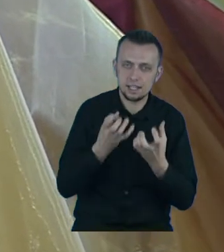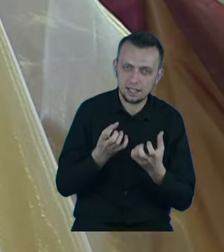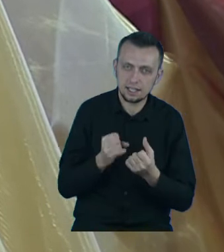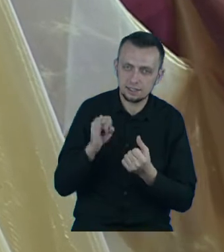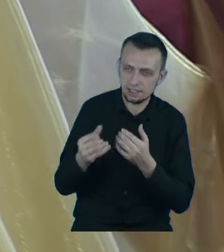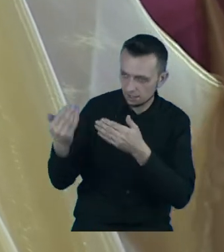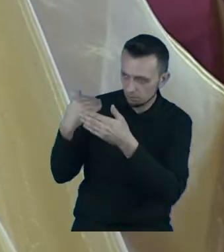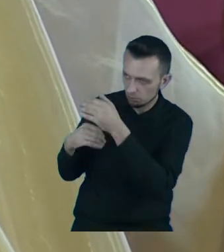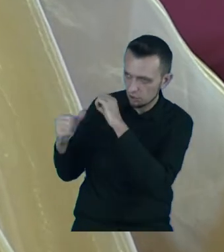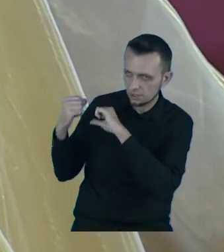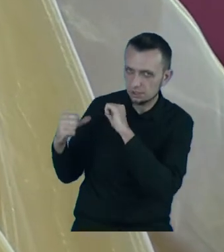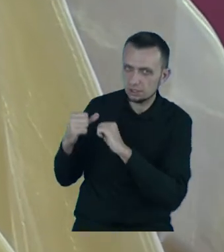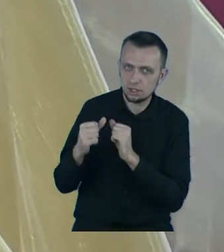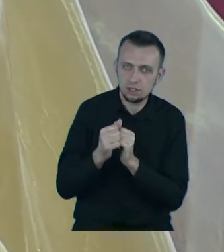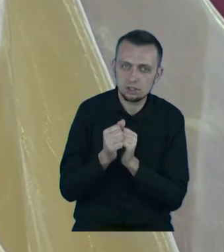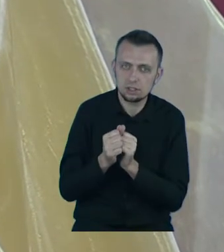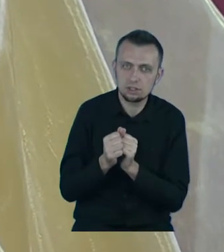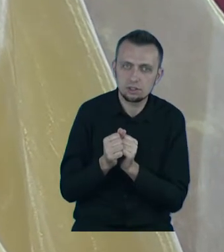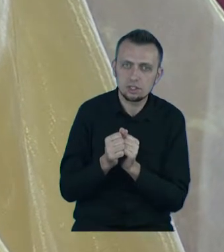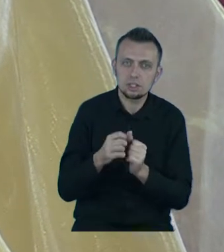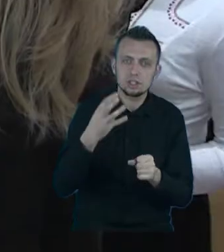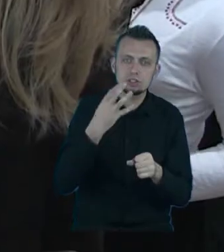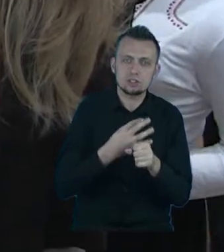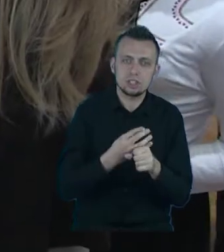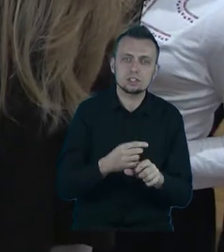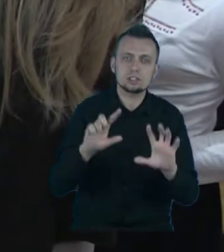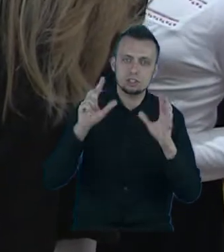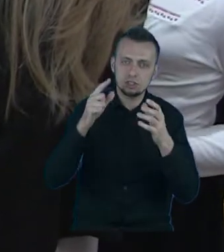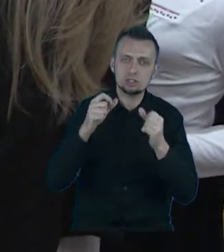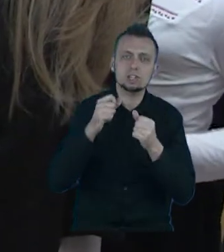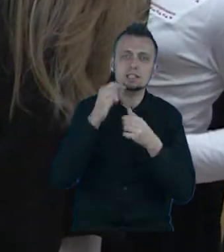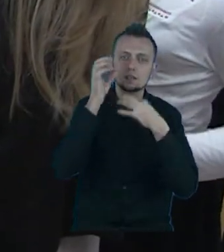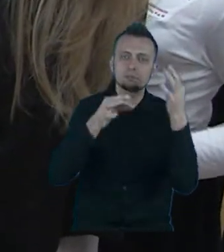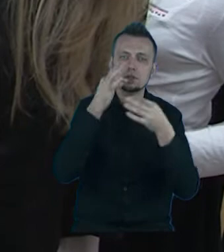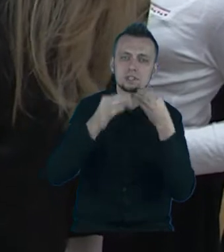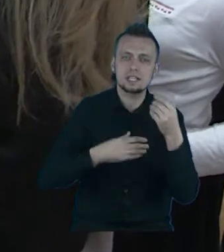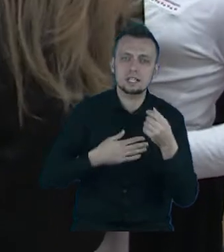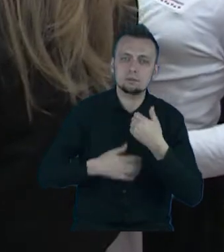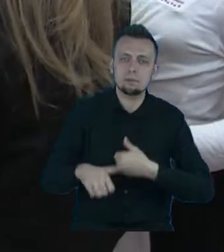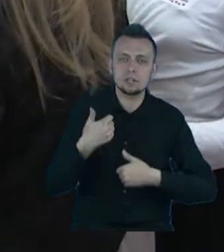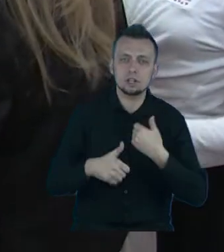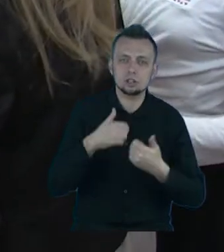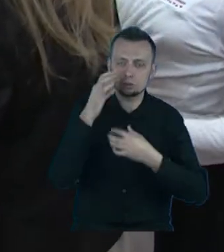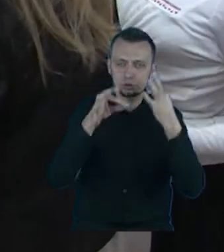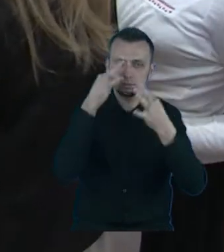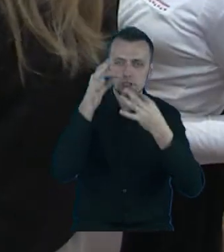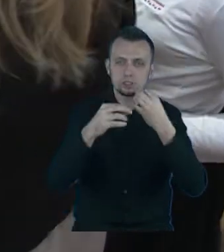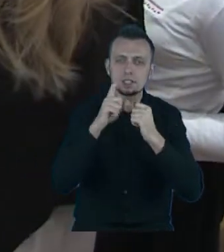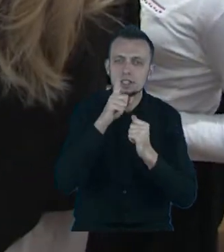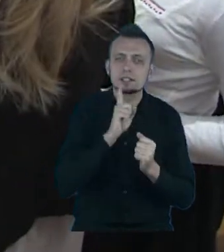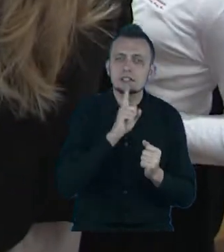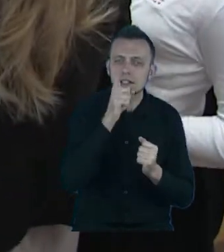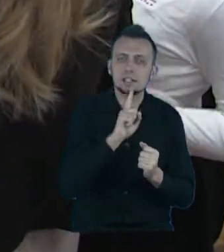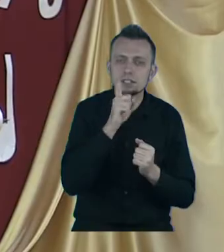daje nam aż 47 wykonań. Jest to konkurs piosenki religijnej, w związku z czym śpiewamy na chwałę Pana